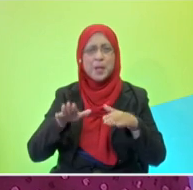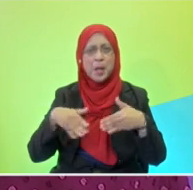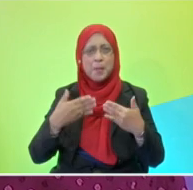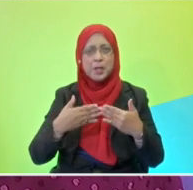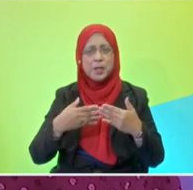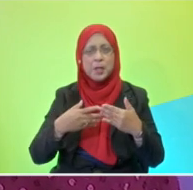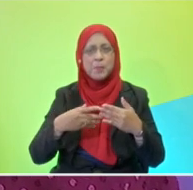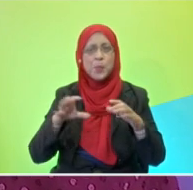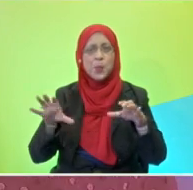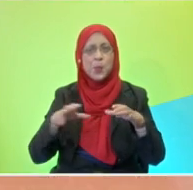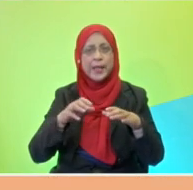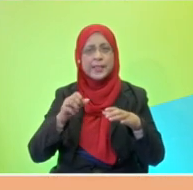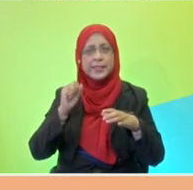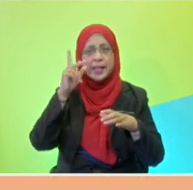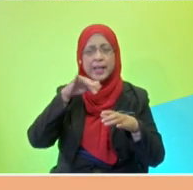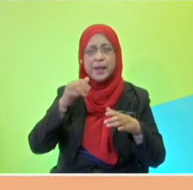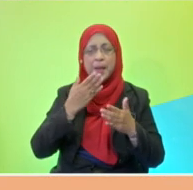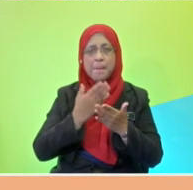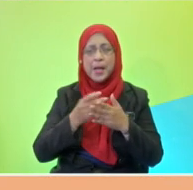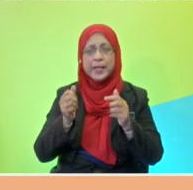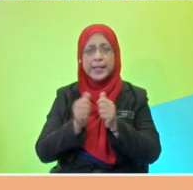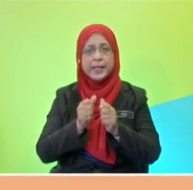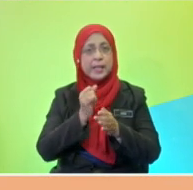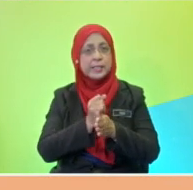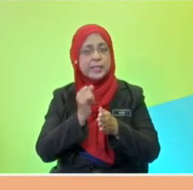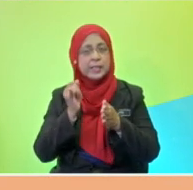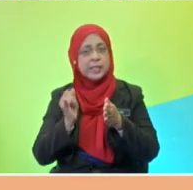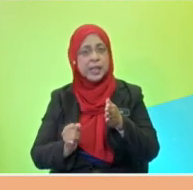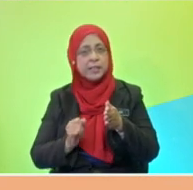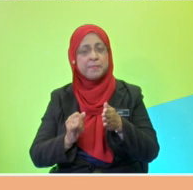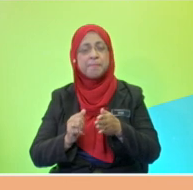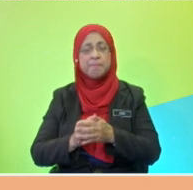bajiran mengikuti sunnah Rasulullah Shallallahu Alaihi Wasallam